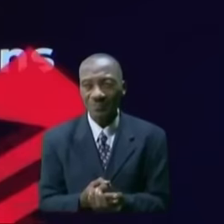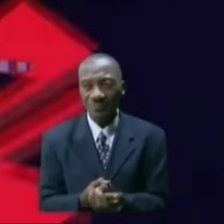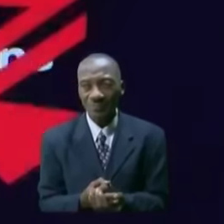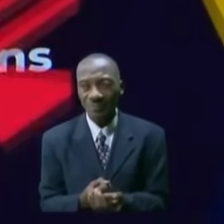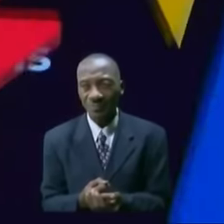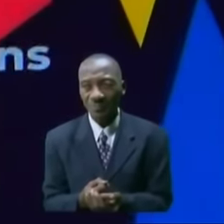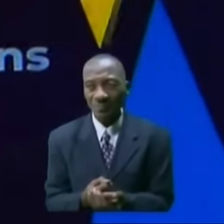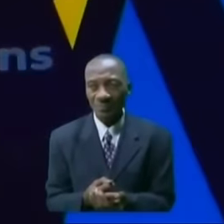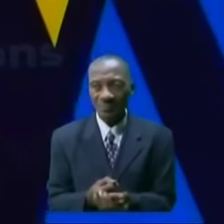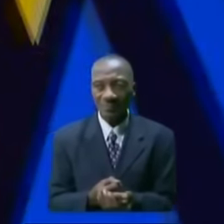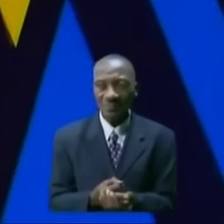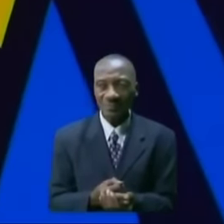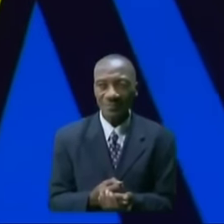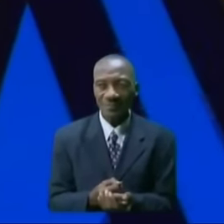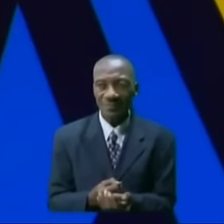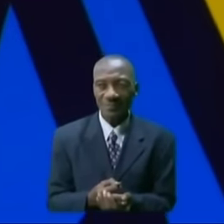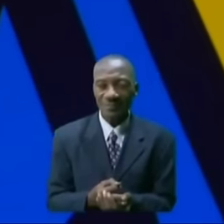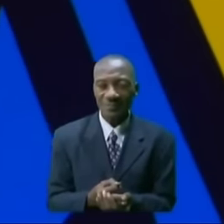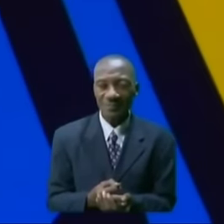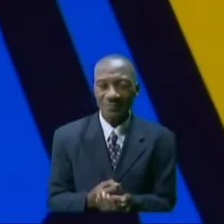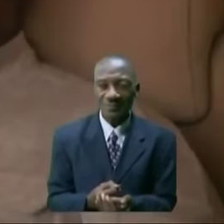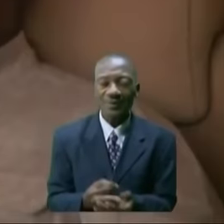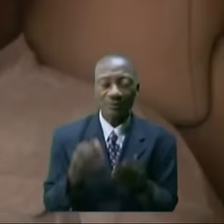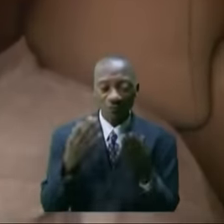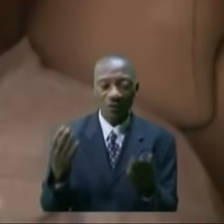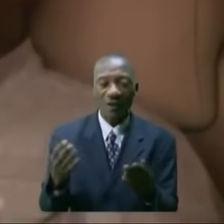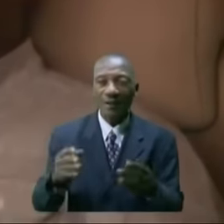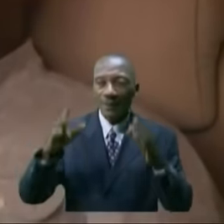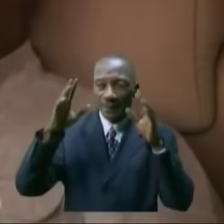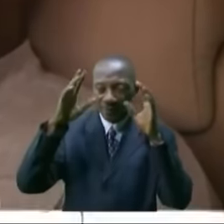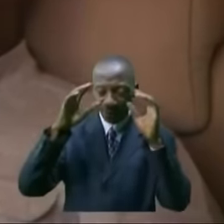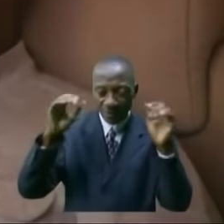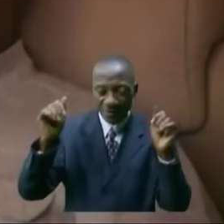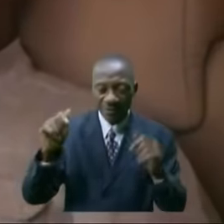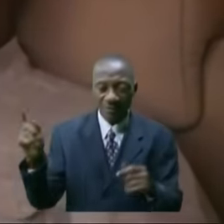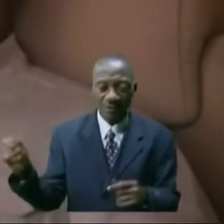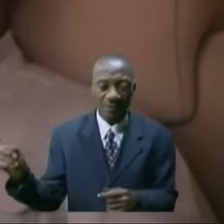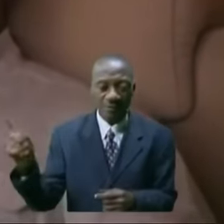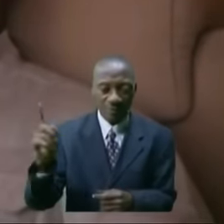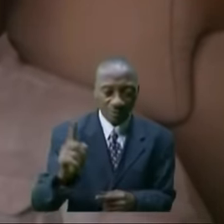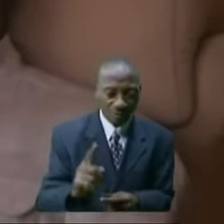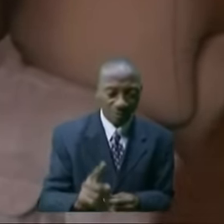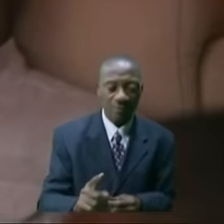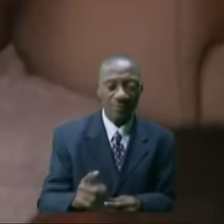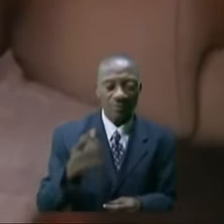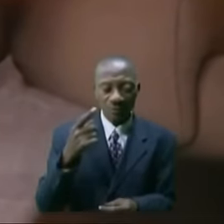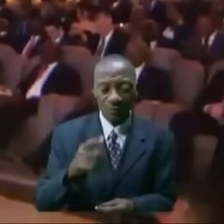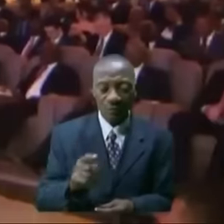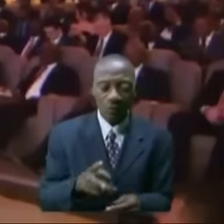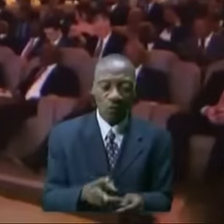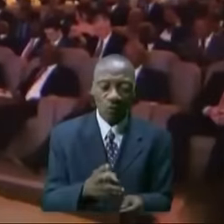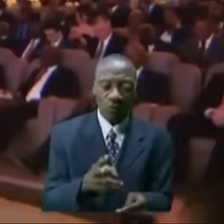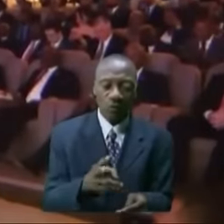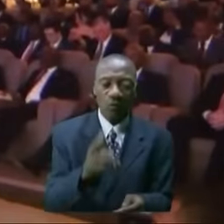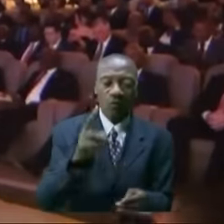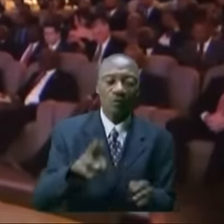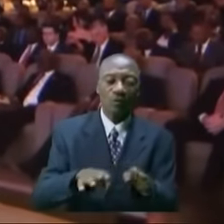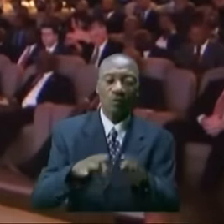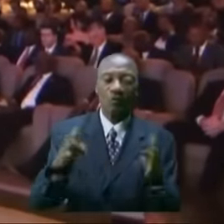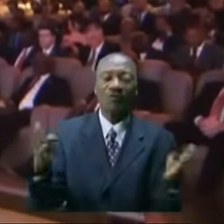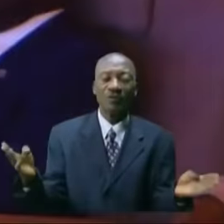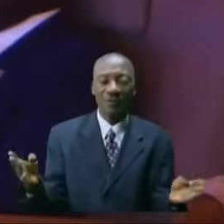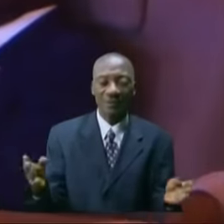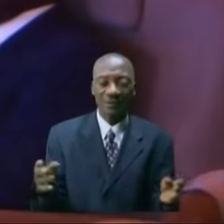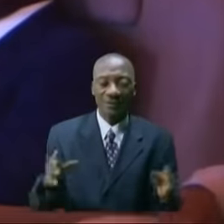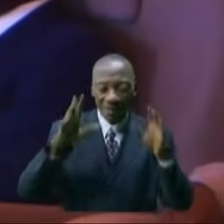d'envergure, a accueilli la cérémonie d'inauguration du bâtiment présidé par le chef de l'État Félix-Antoine Tshisekedi, porteur de la